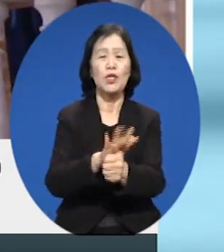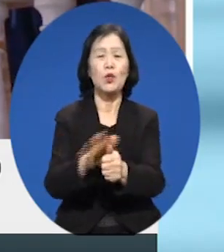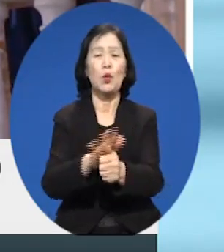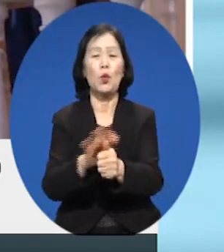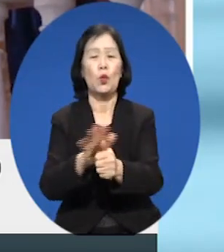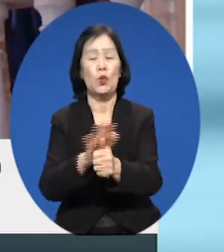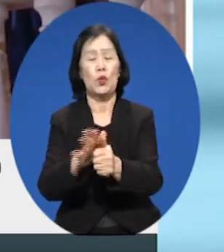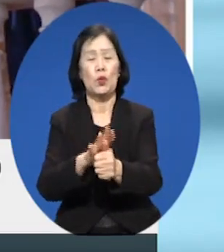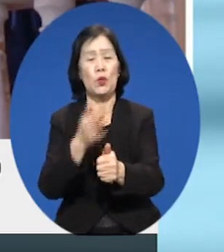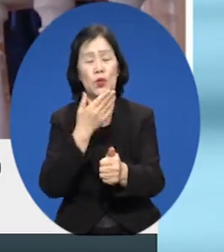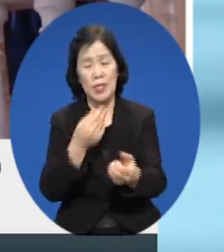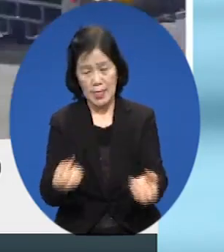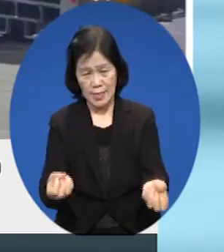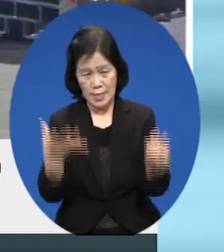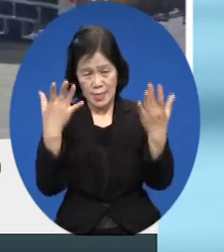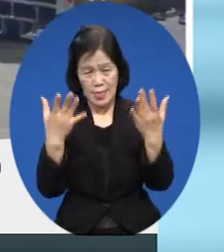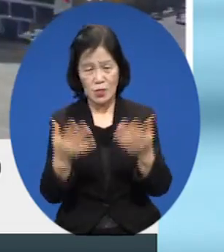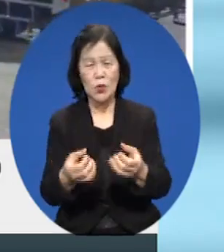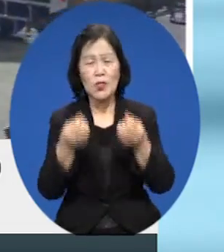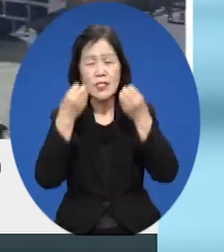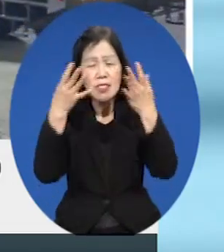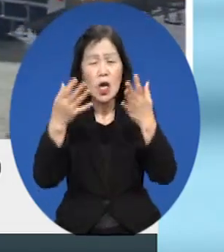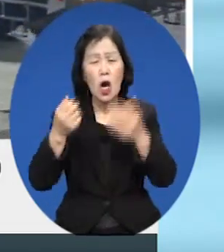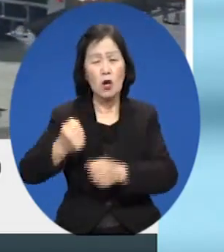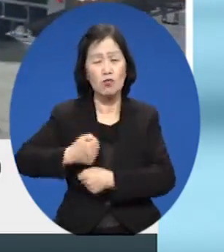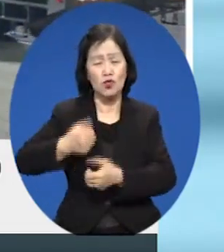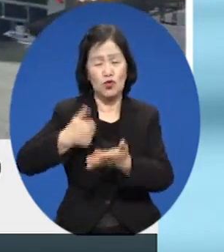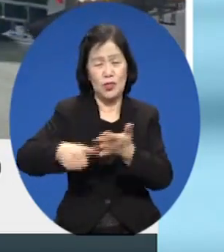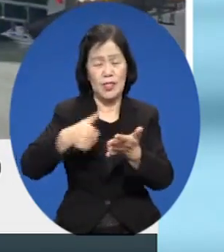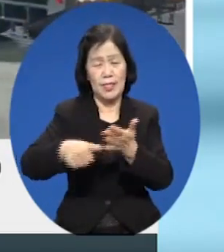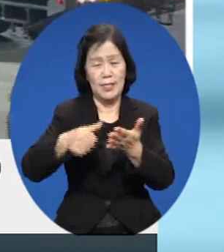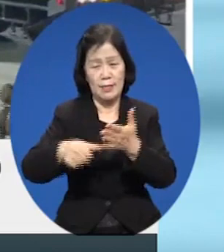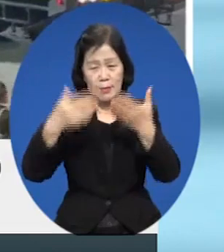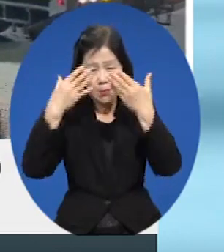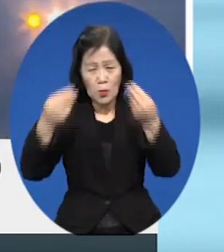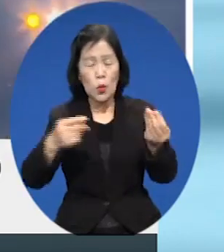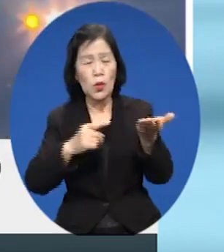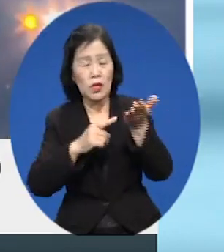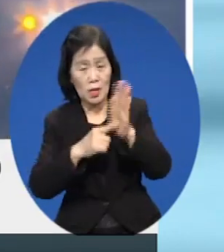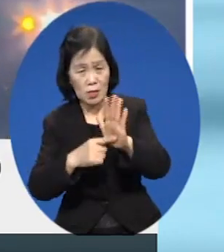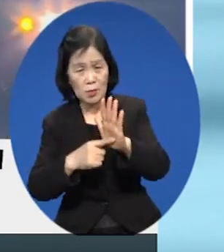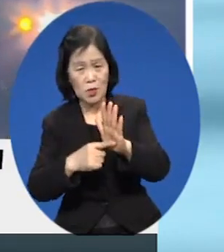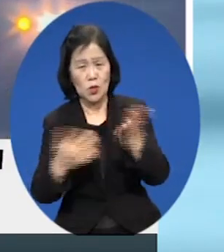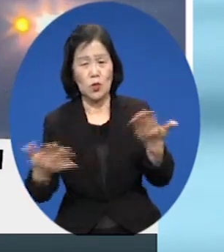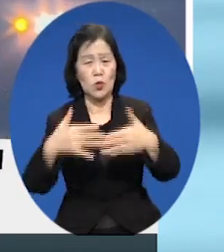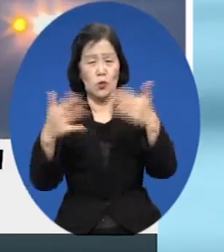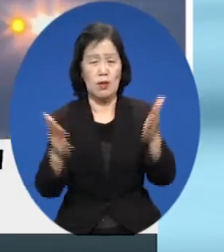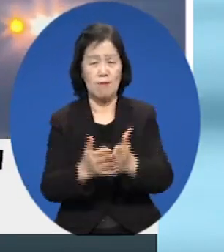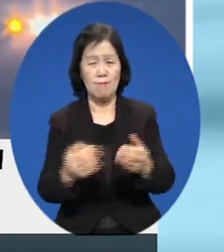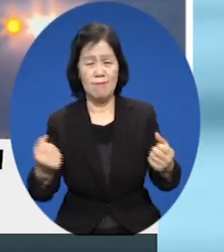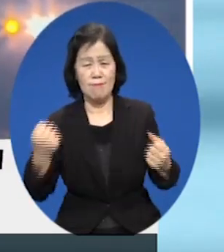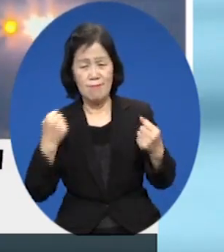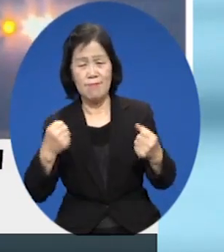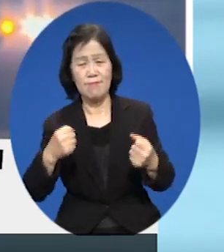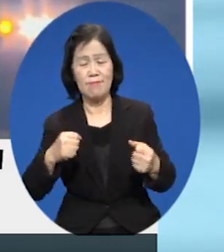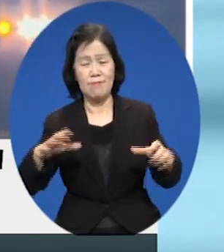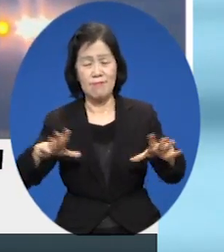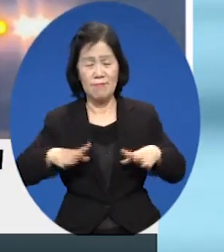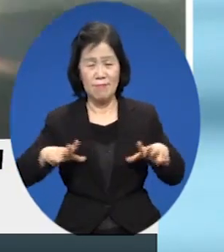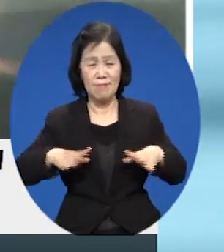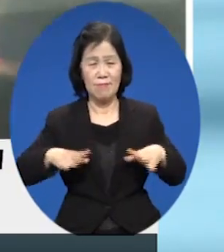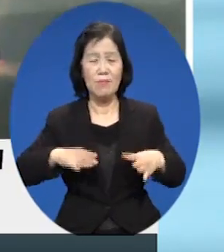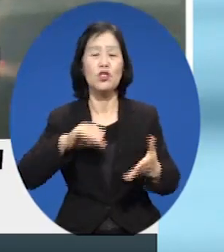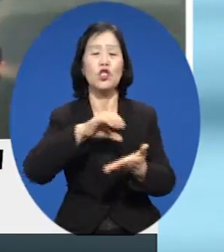비슷하게 돈이지 신형 무기 들 같은걸 공개함으로써 노동당이 이렇게 위력을 떨치고 있다 인데 아시아는